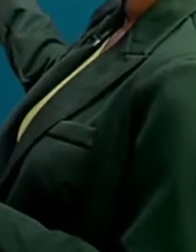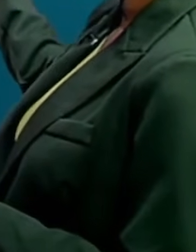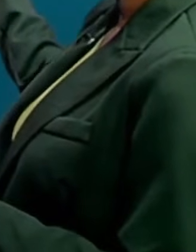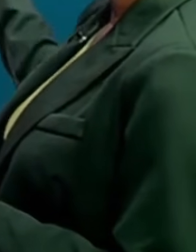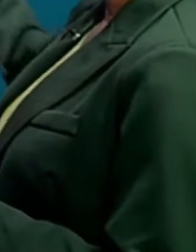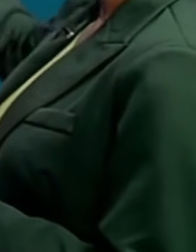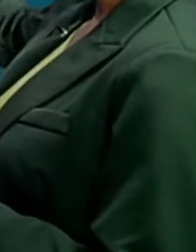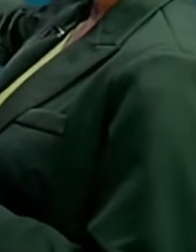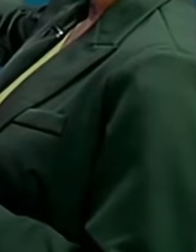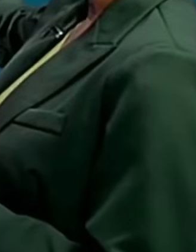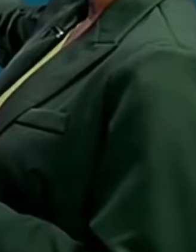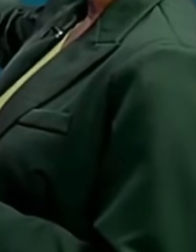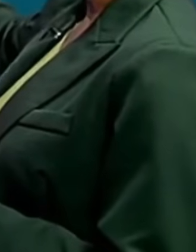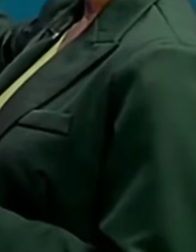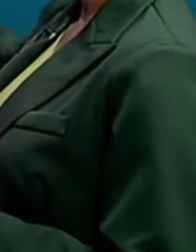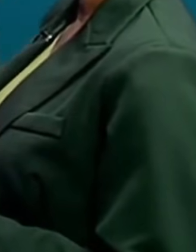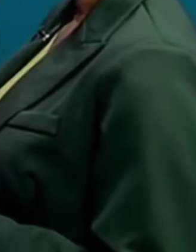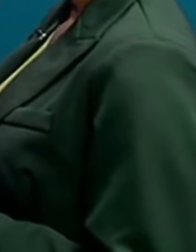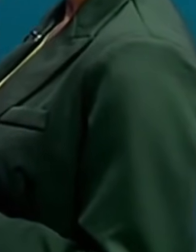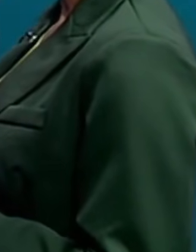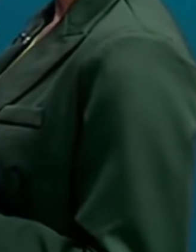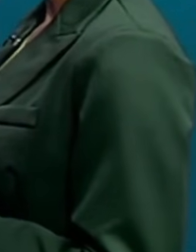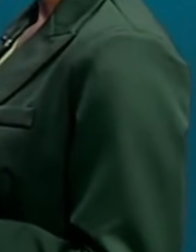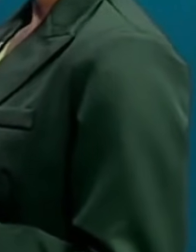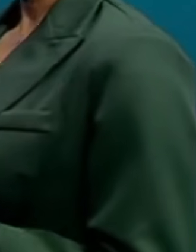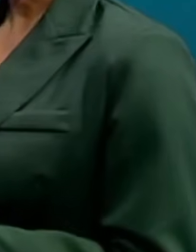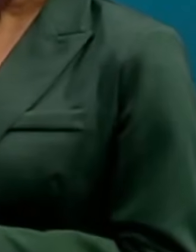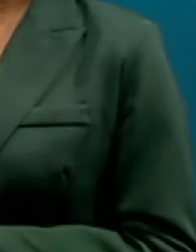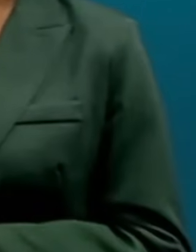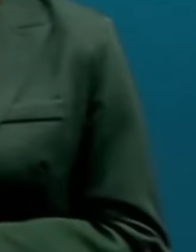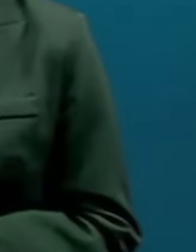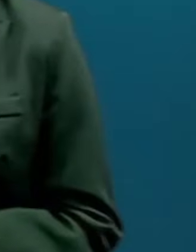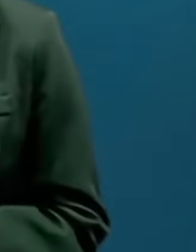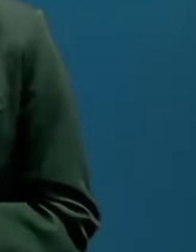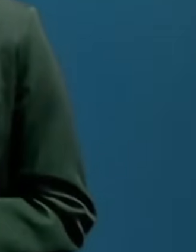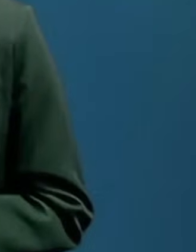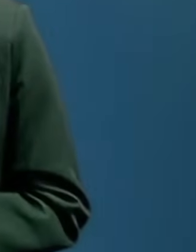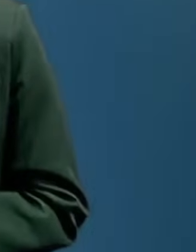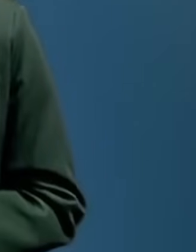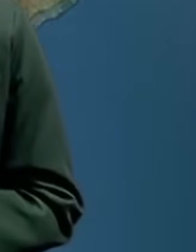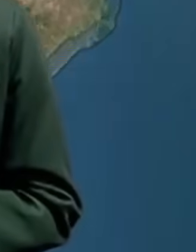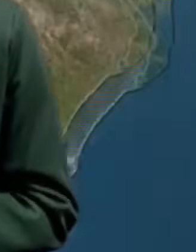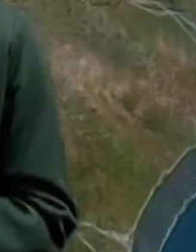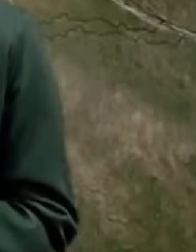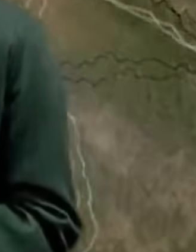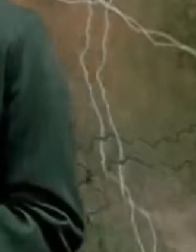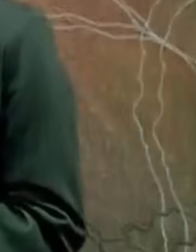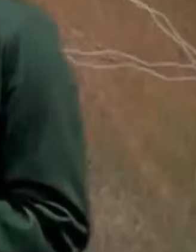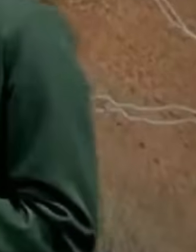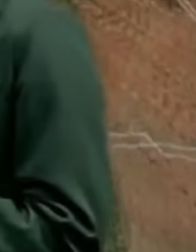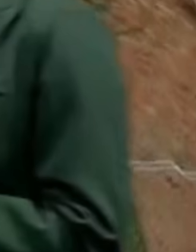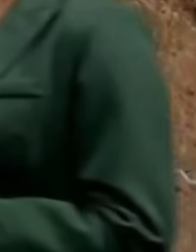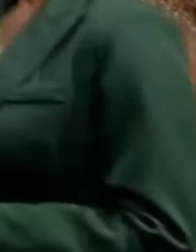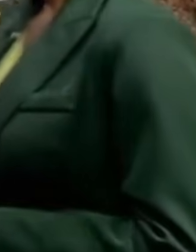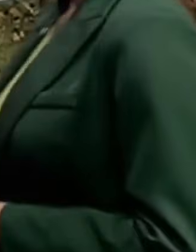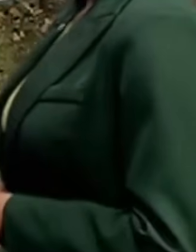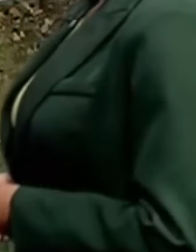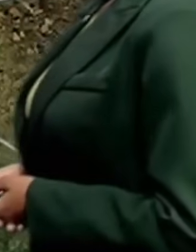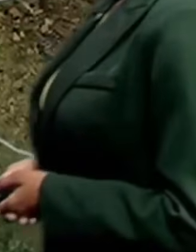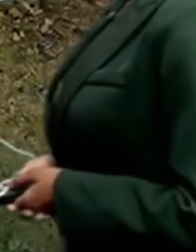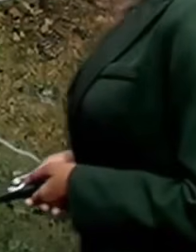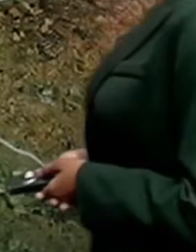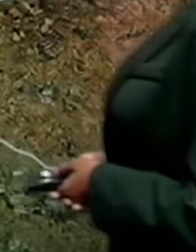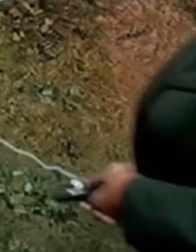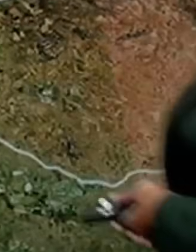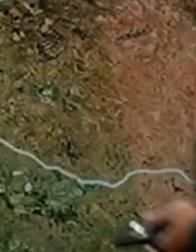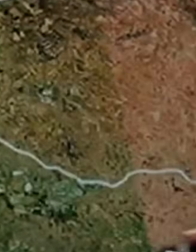bona le pula e maatla mo karolong ya Limpopo le Mpumalanga mme Eastern Cape le teng go tla nna le gone go nna le pula e maatla le ba di-temperature tsa rona Gauteng e